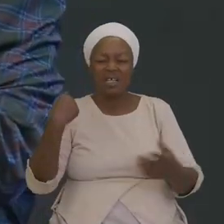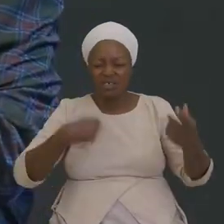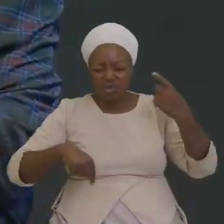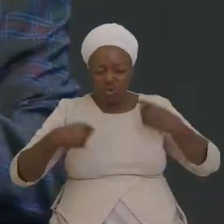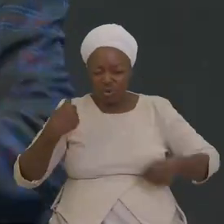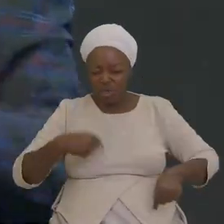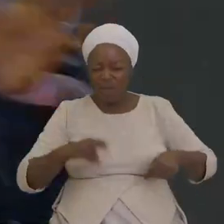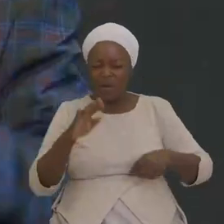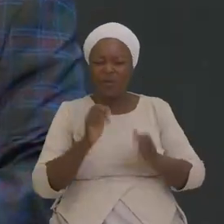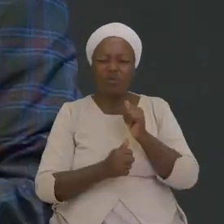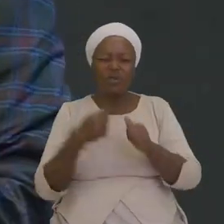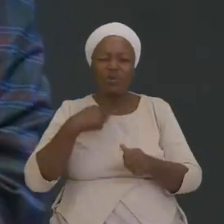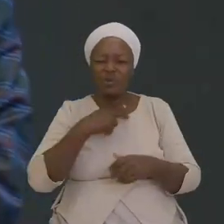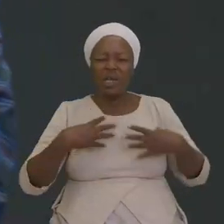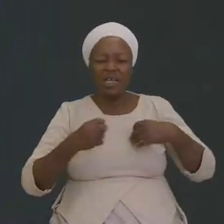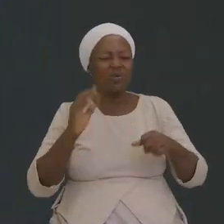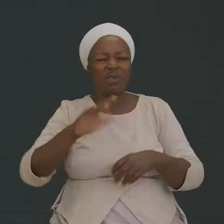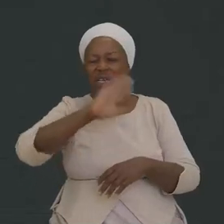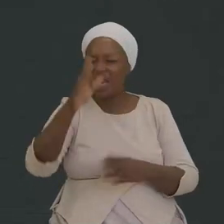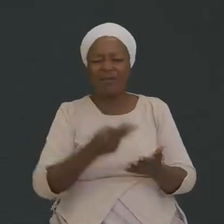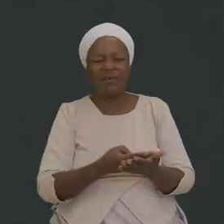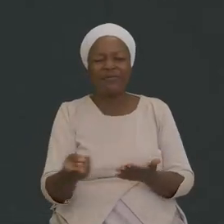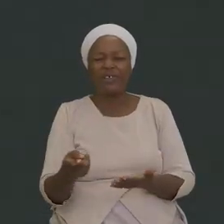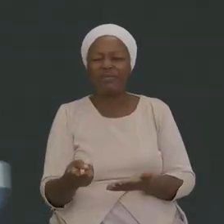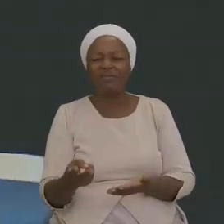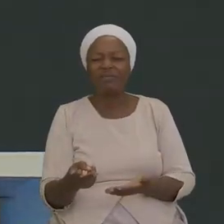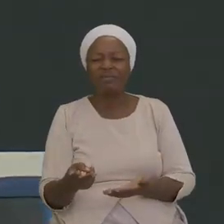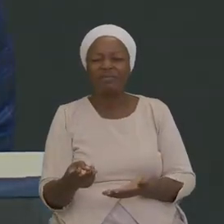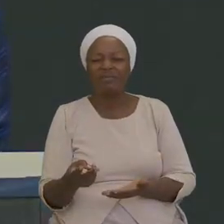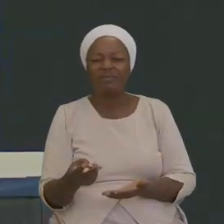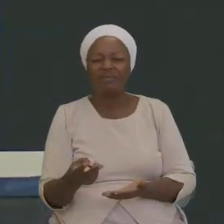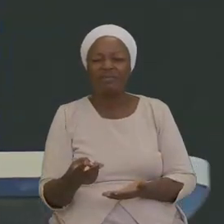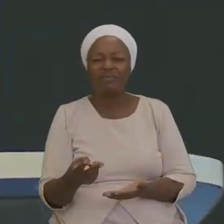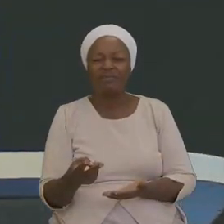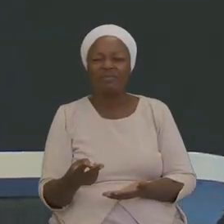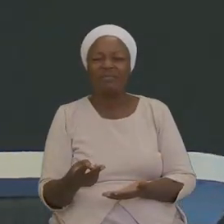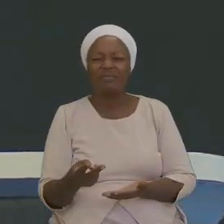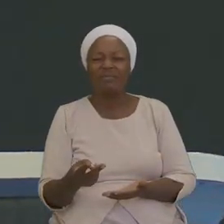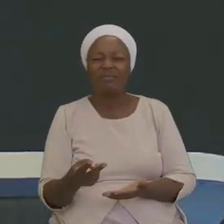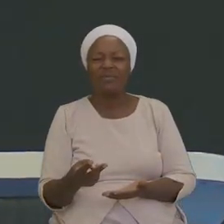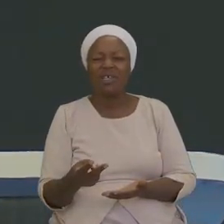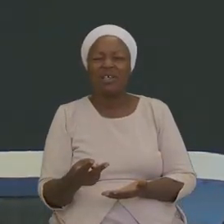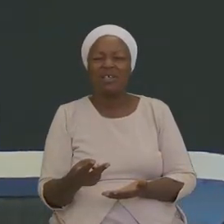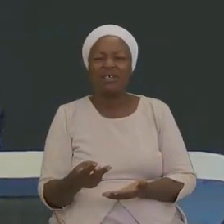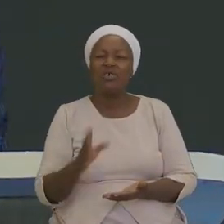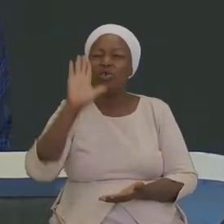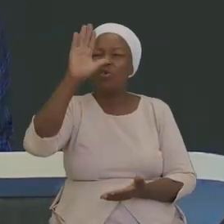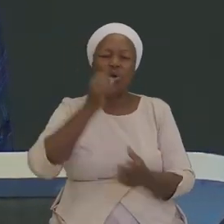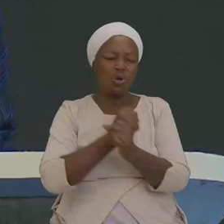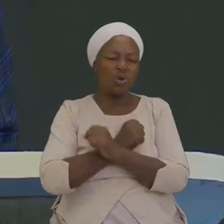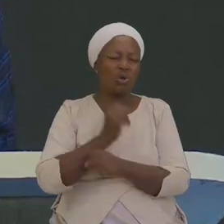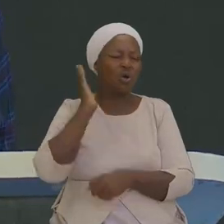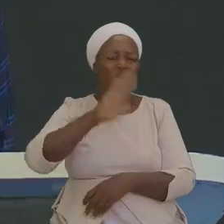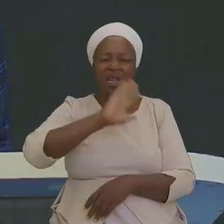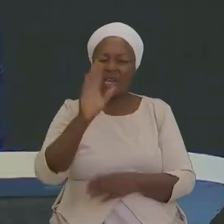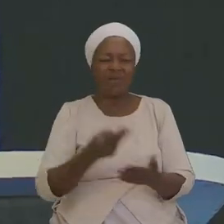Les maîtrises par lesquelles nous sommes guéris ne failliront jamais. Ton amour ne va